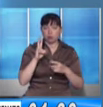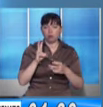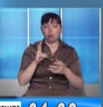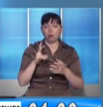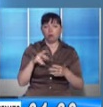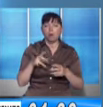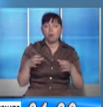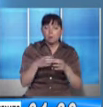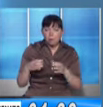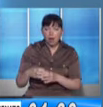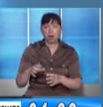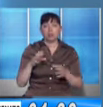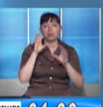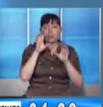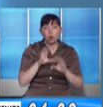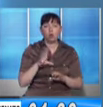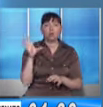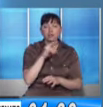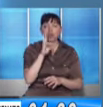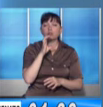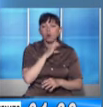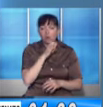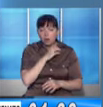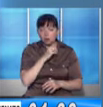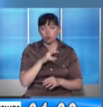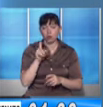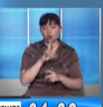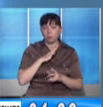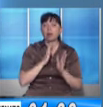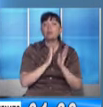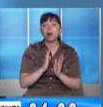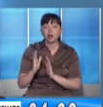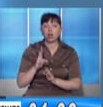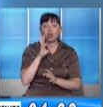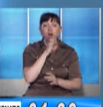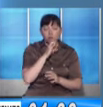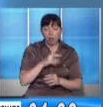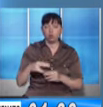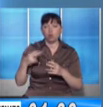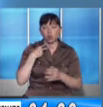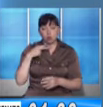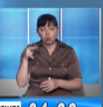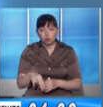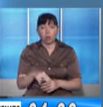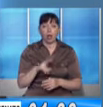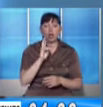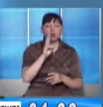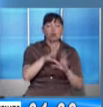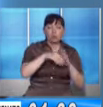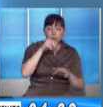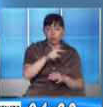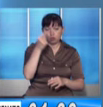a legii, a tuturor celor care fură să ajungă în pușcării, să nu mai avem corupție, să nu mai avem partide politice care